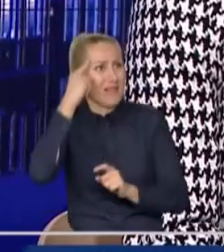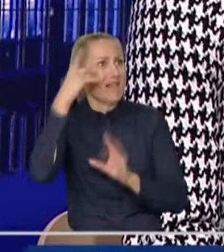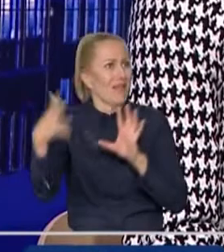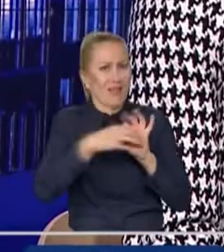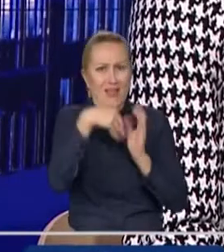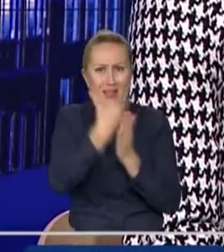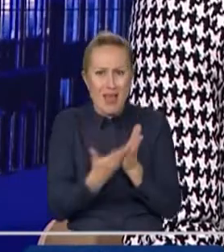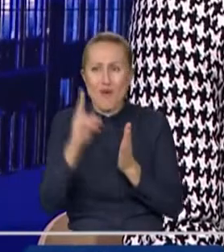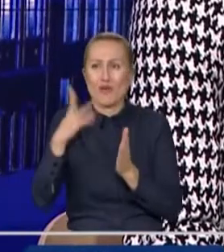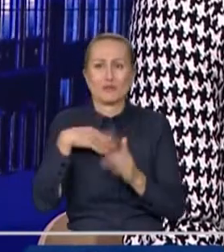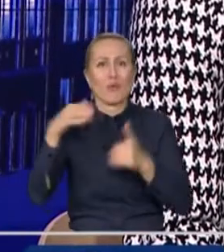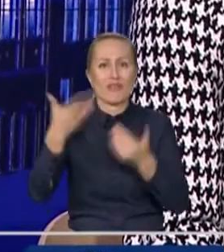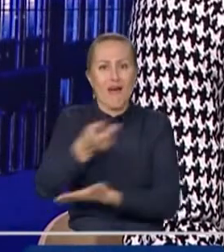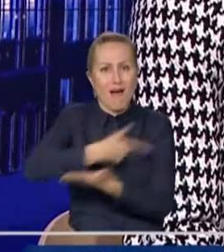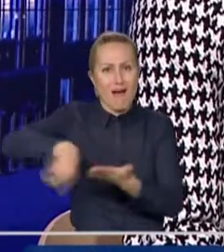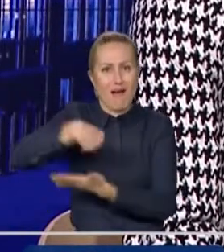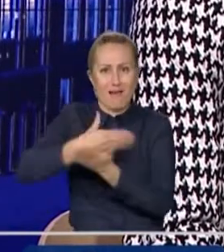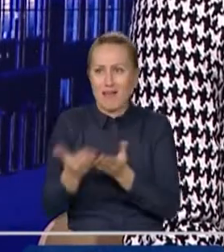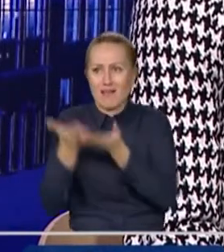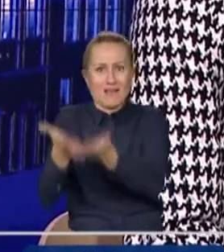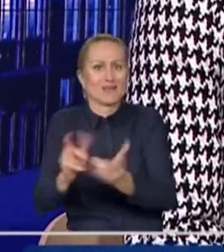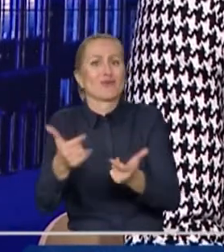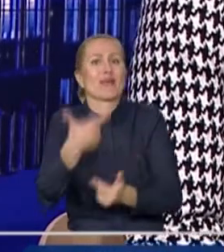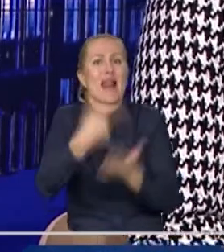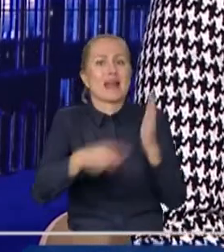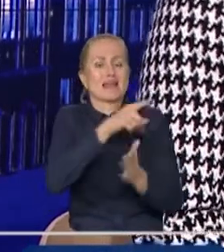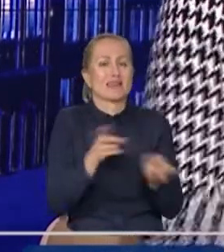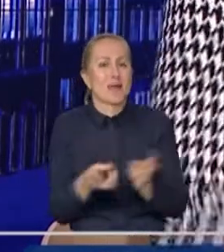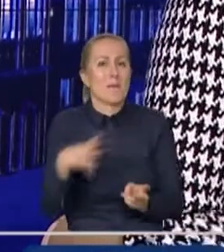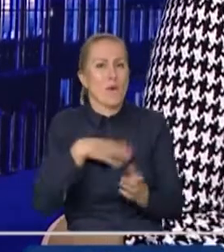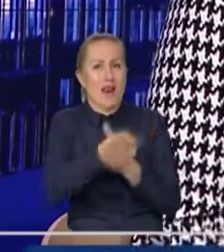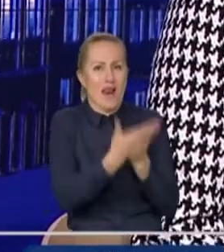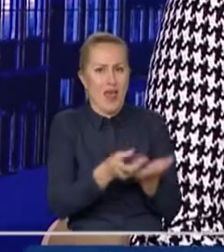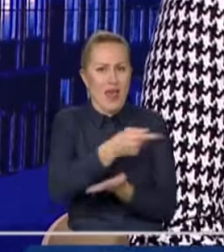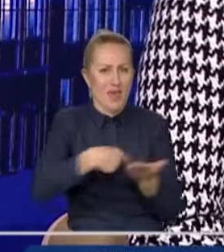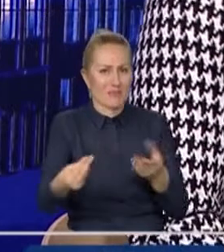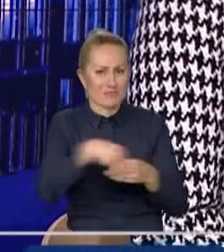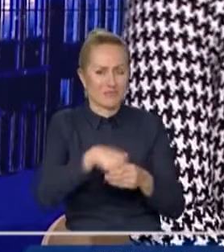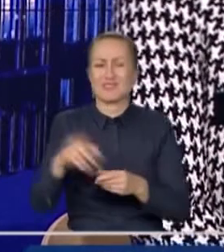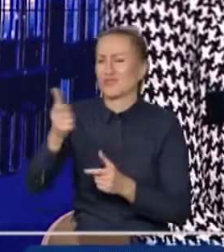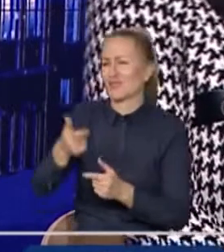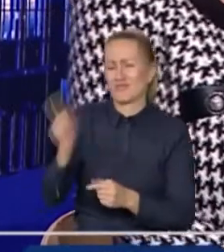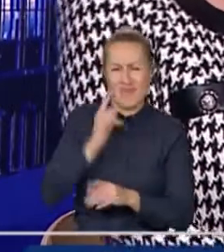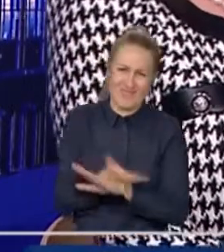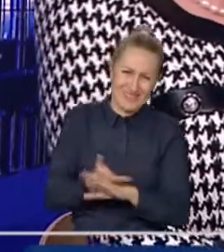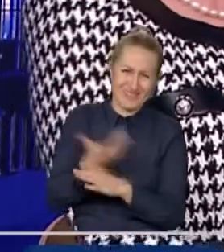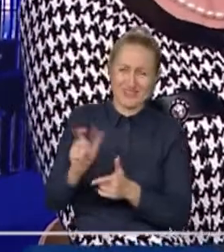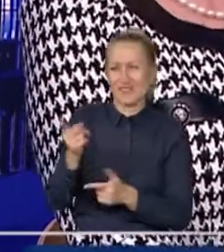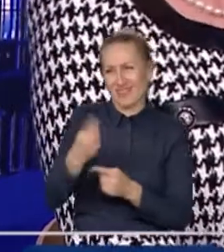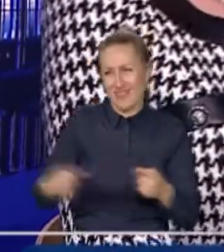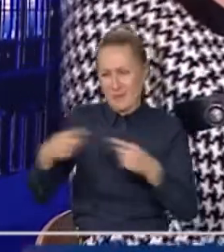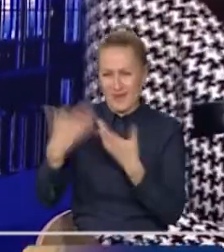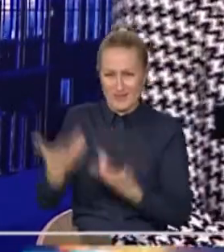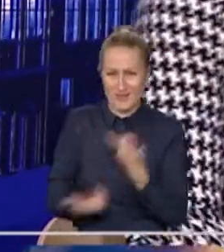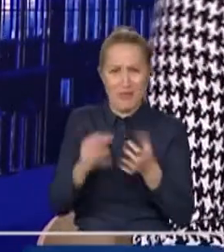to, że ktoś go przywitał chlebem, coś złego, no ile razy Jarosława Kaczyńskiego witano chlebem? Ale niech pan nie będzie również cyniczny, bo cyniczny? No, panu nie jest ale do twarzy ale jakby w tej